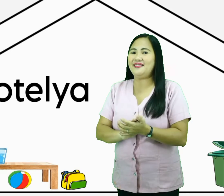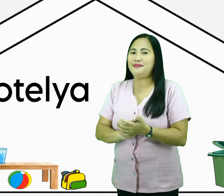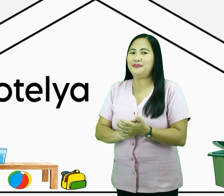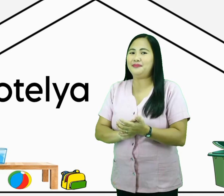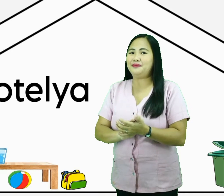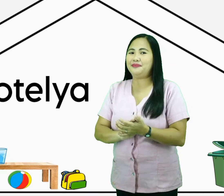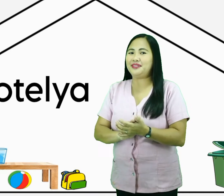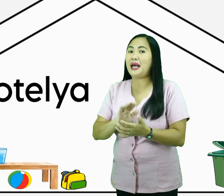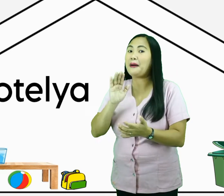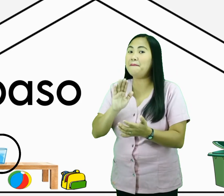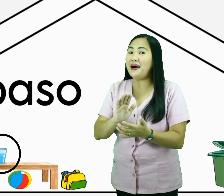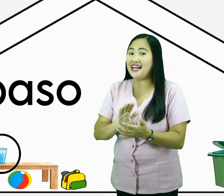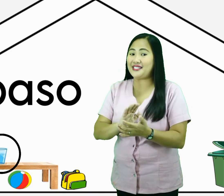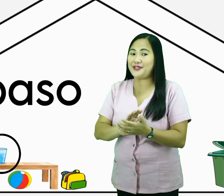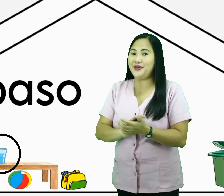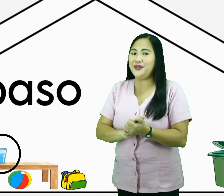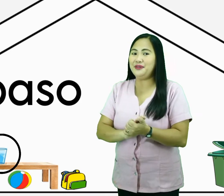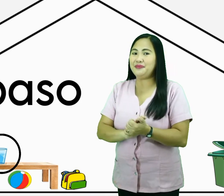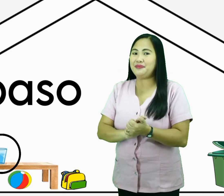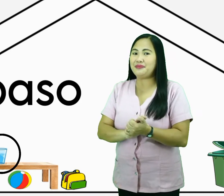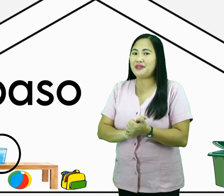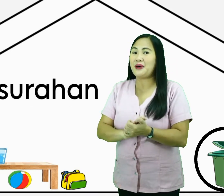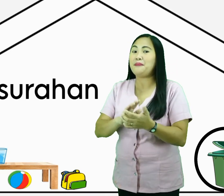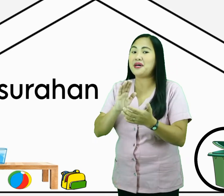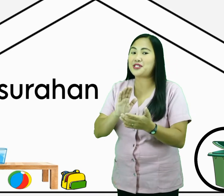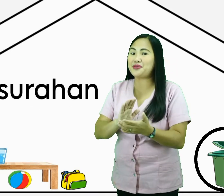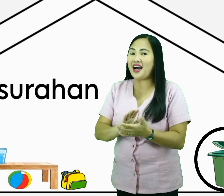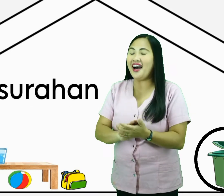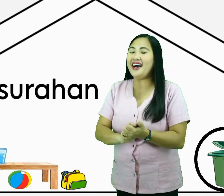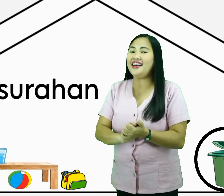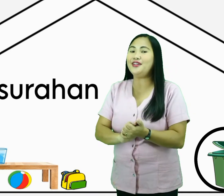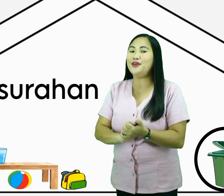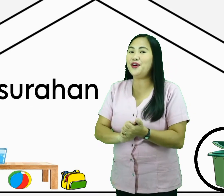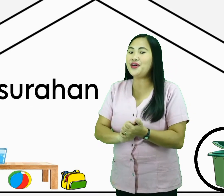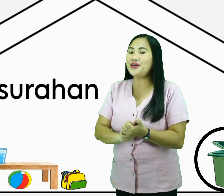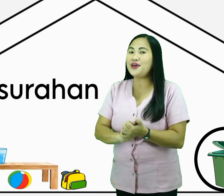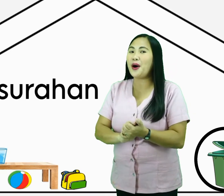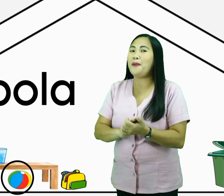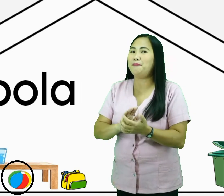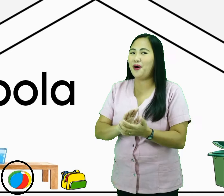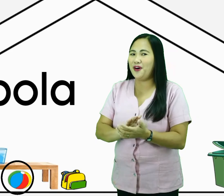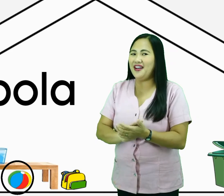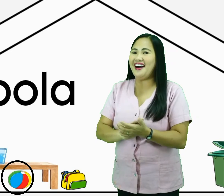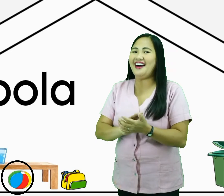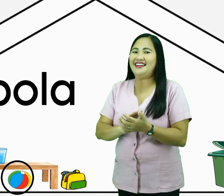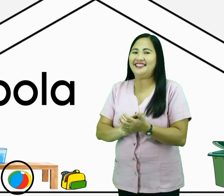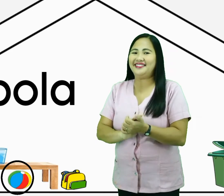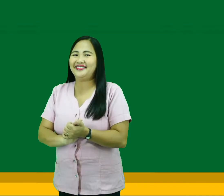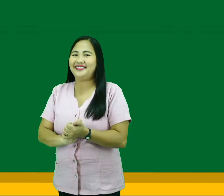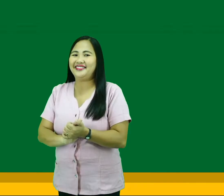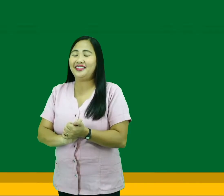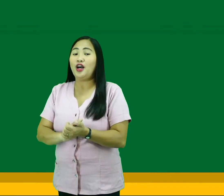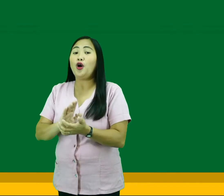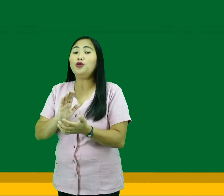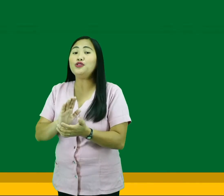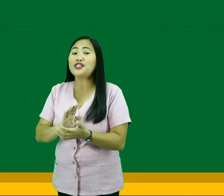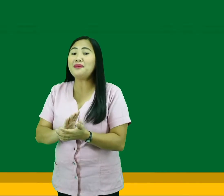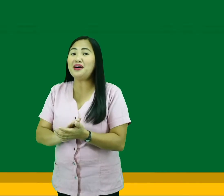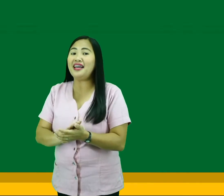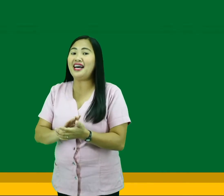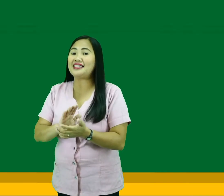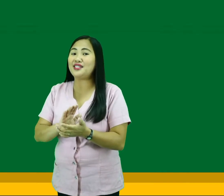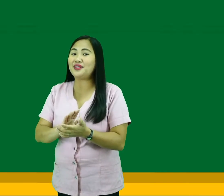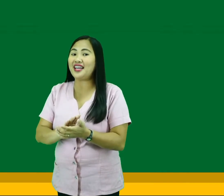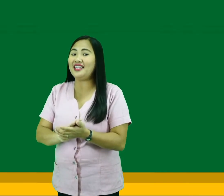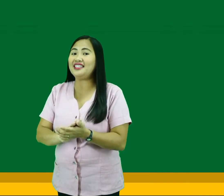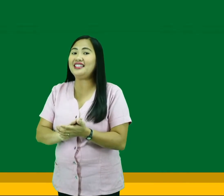butilya, baso, basurahan o bola. unsa